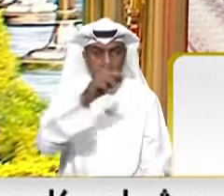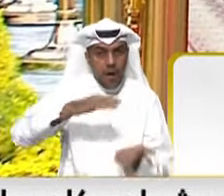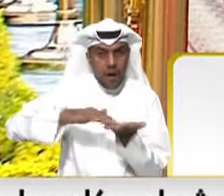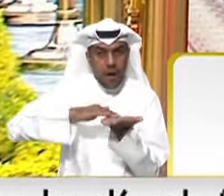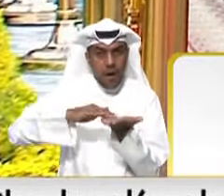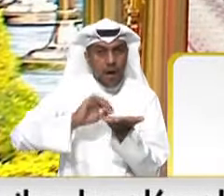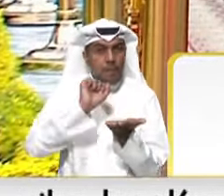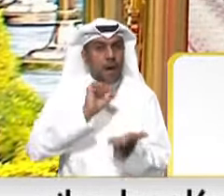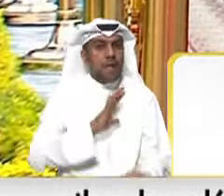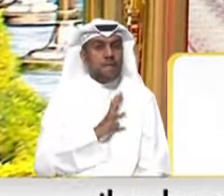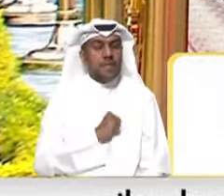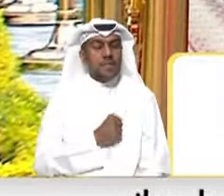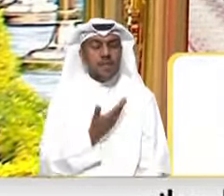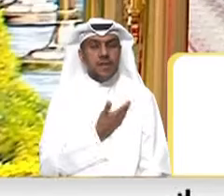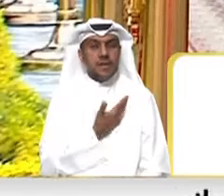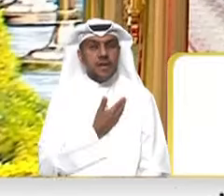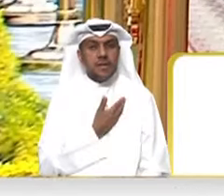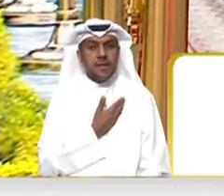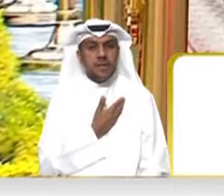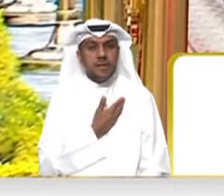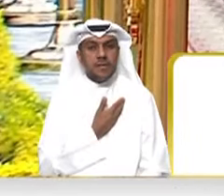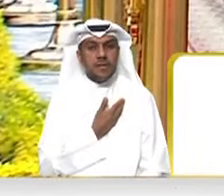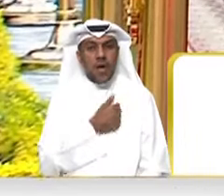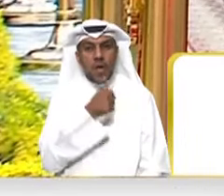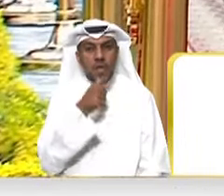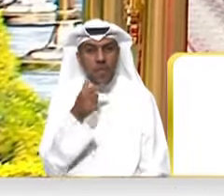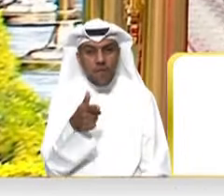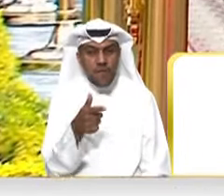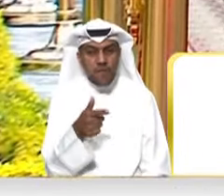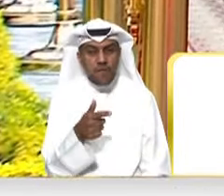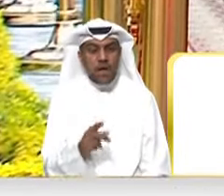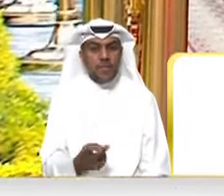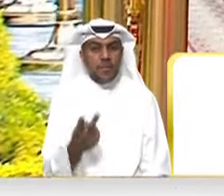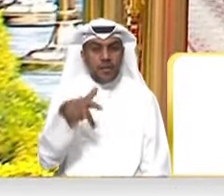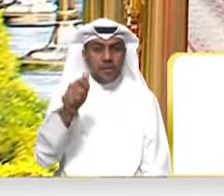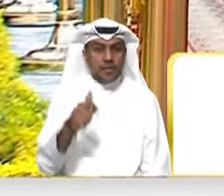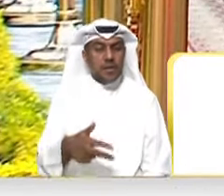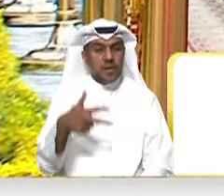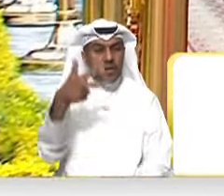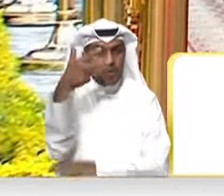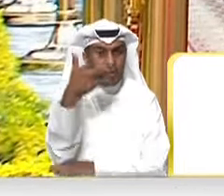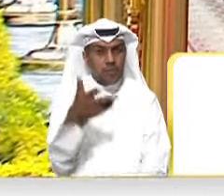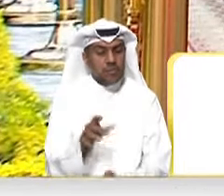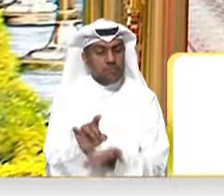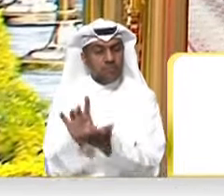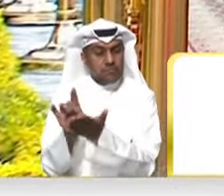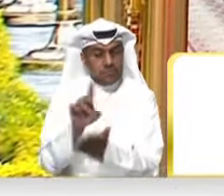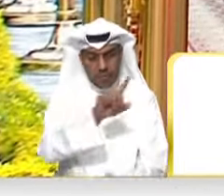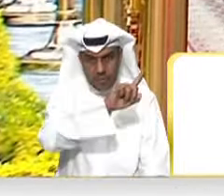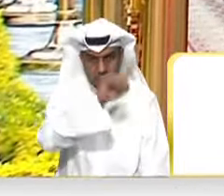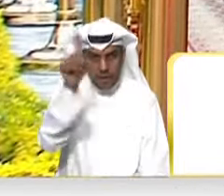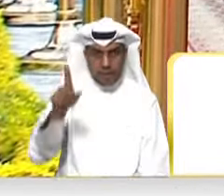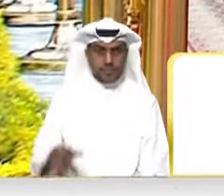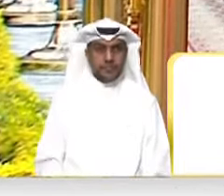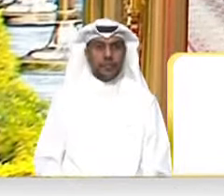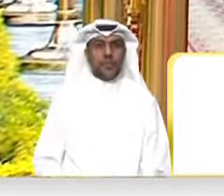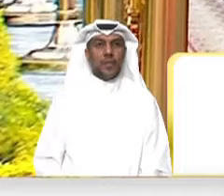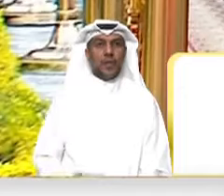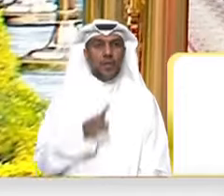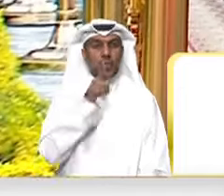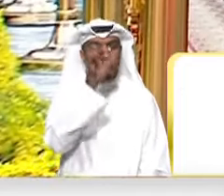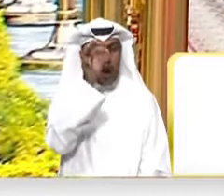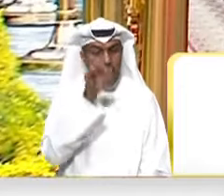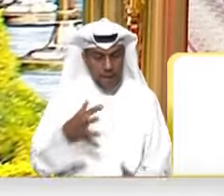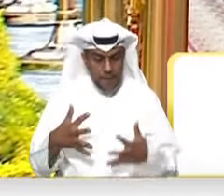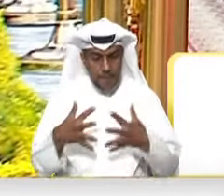في غزة والضفة الغربية، بما في ذلك القدس الشرقية. كما أكد في هذا السياق على